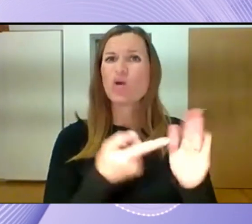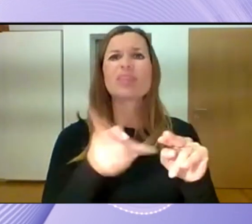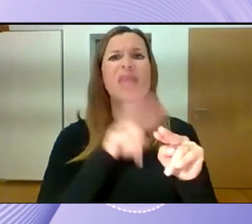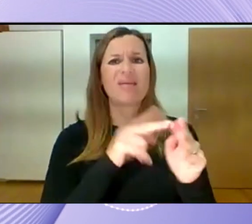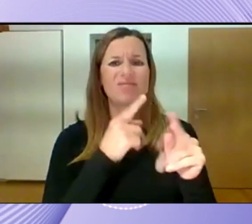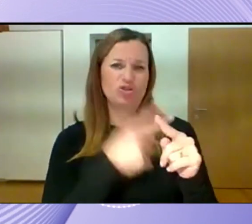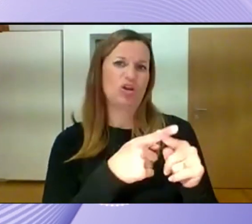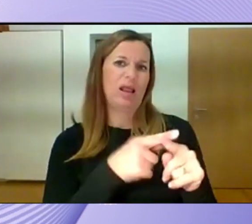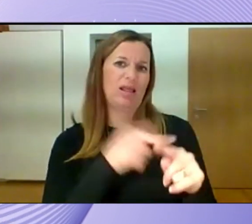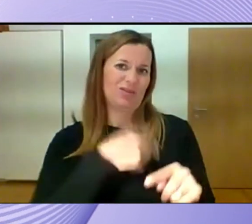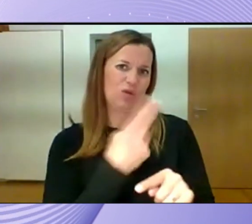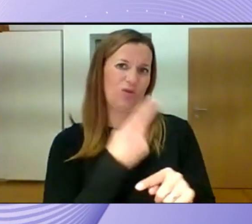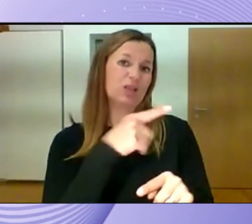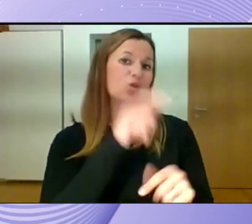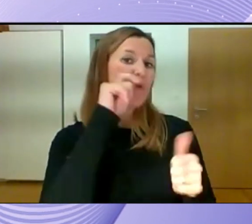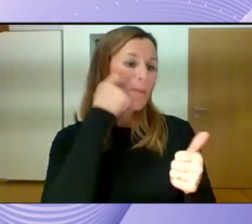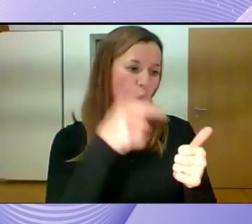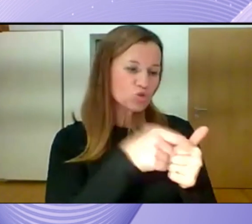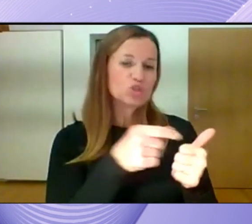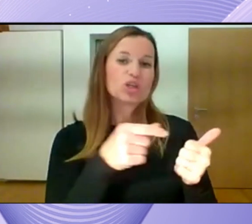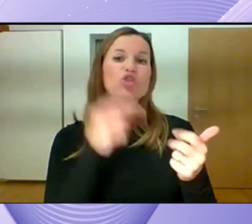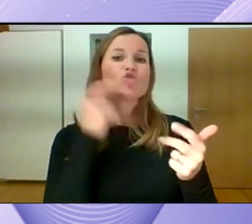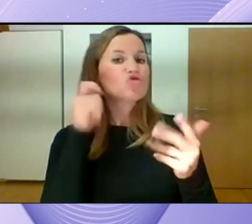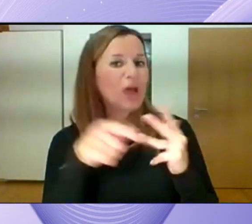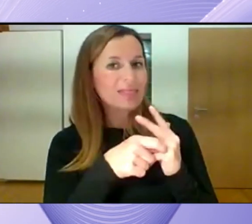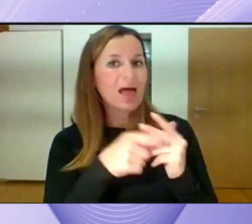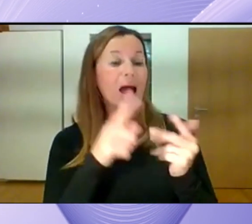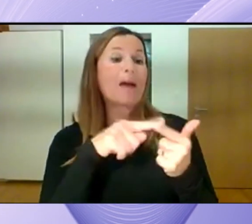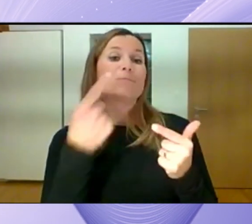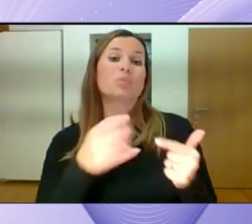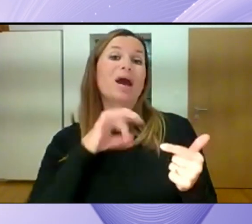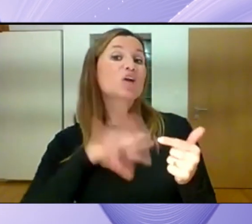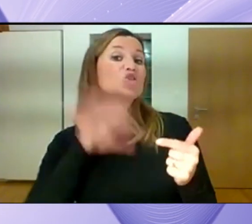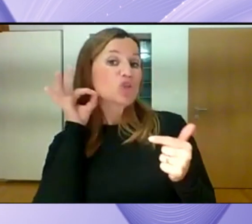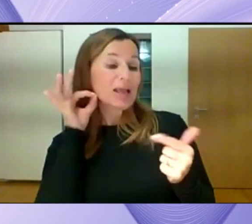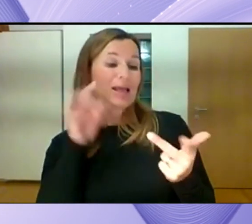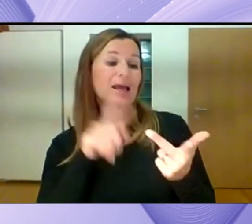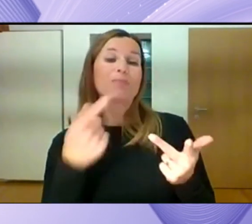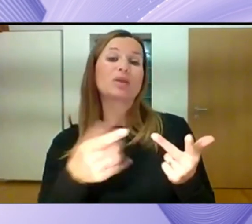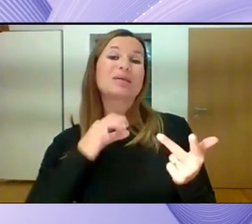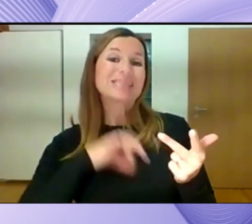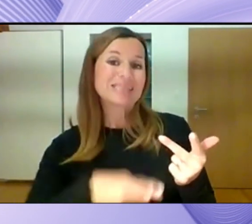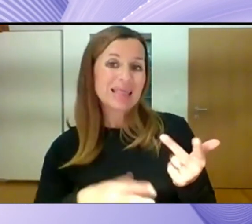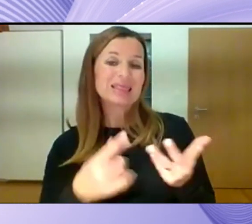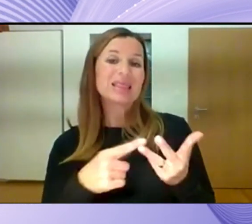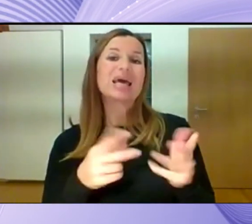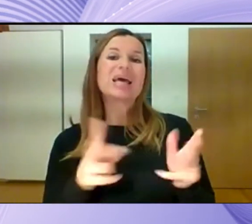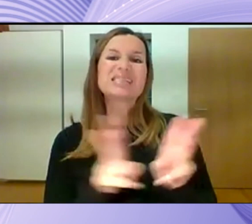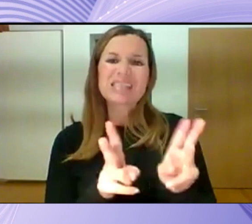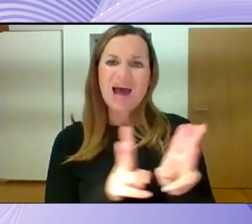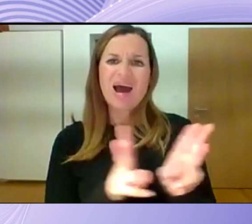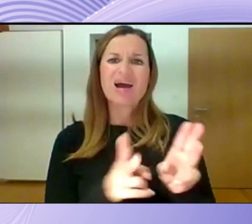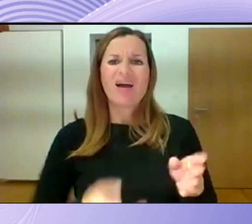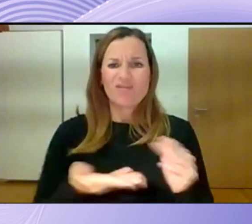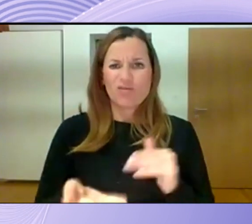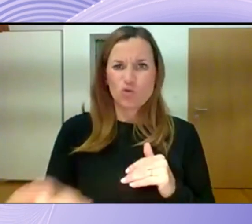možje, žene, potem pa hčerke, pa sinovi zatem, pa snahe, vnuki, bratje,